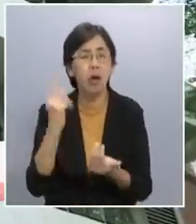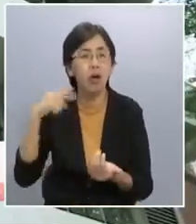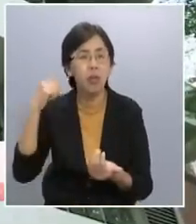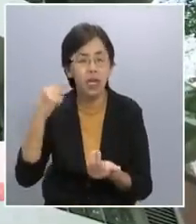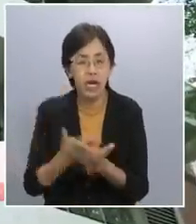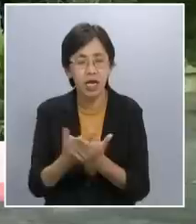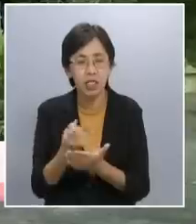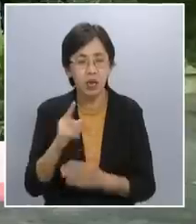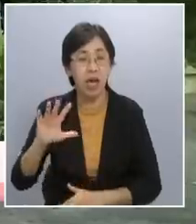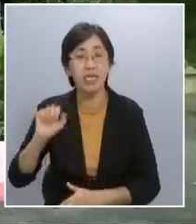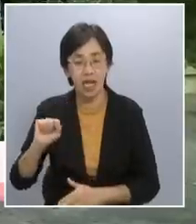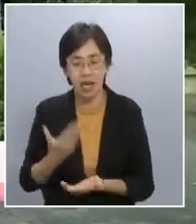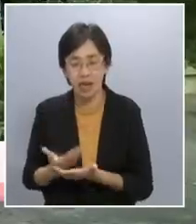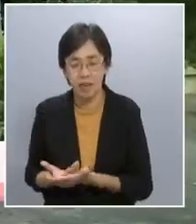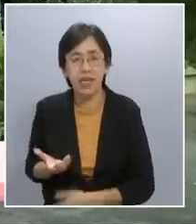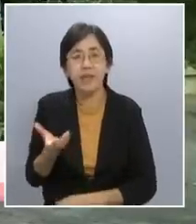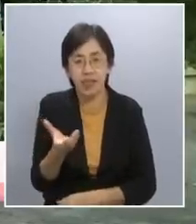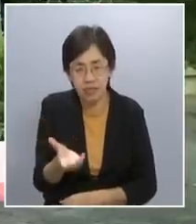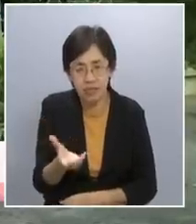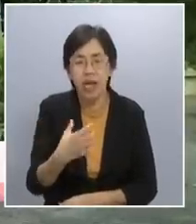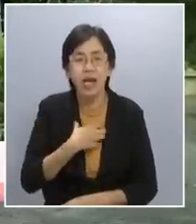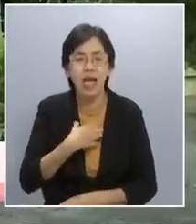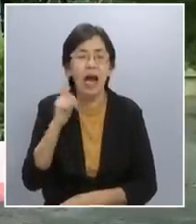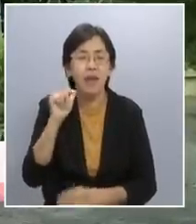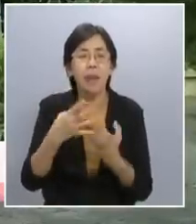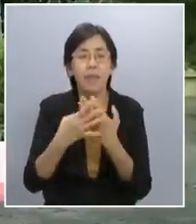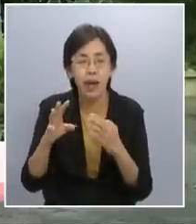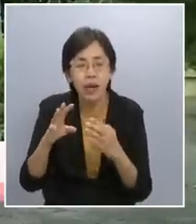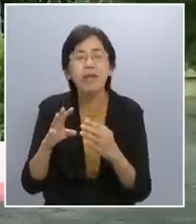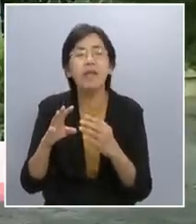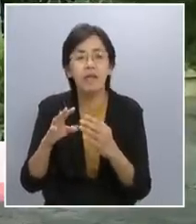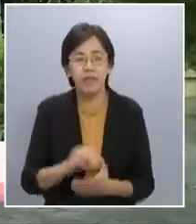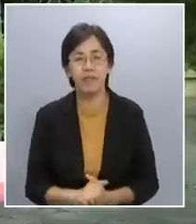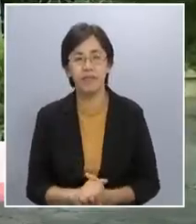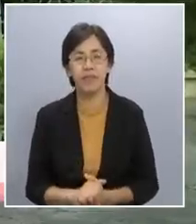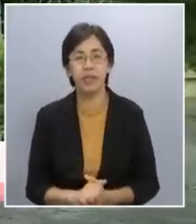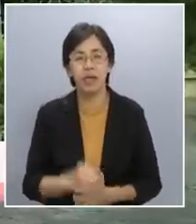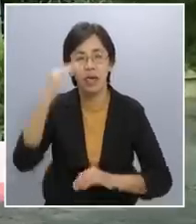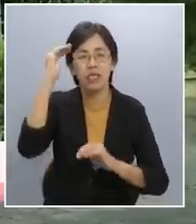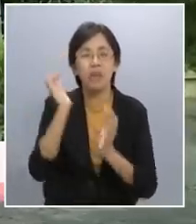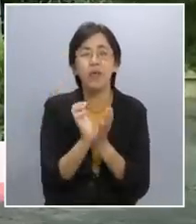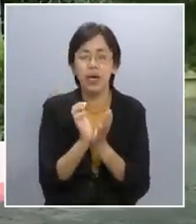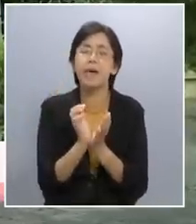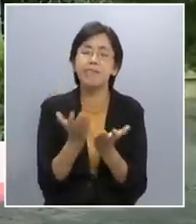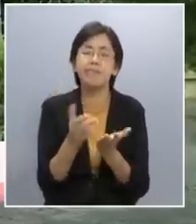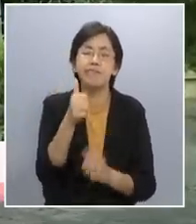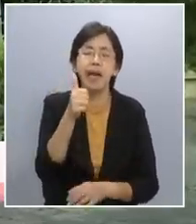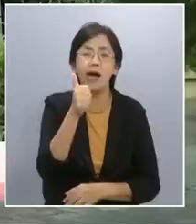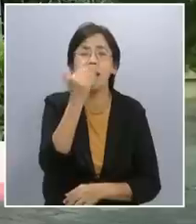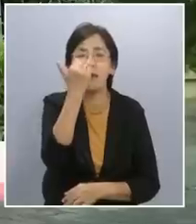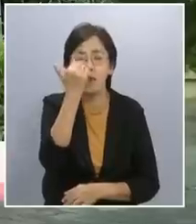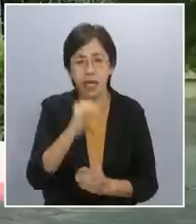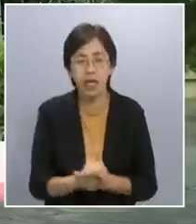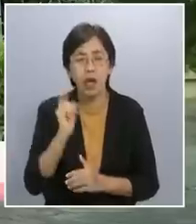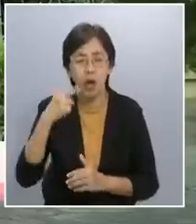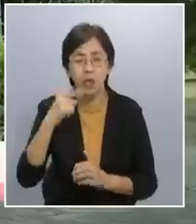ด 500,000 บาทมายื่นขอประกันตัวไปในชั้นสอบสวนซึ่งพนักงานสอบสวนอนุญาตนะครับเนื่องจากรับสาร